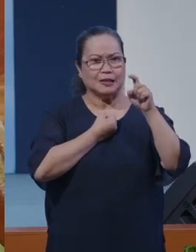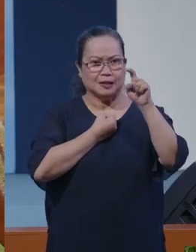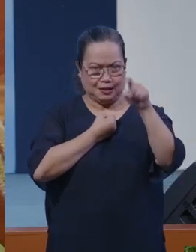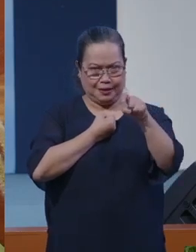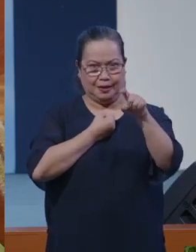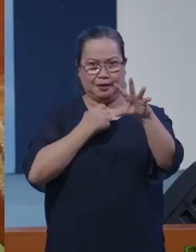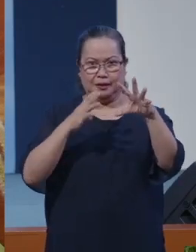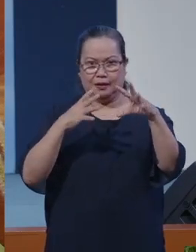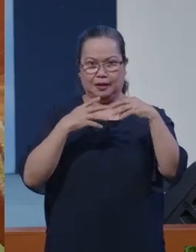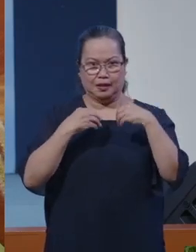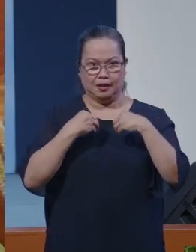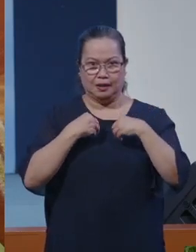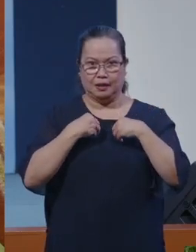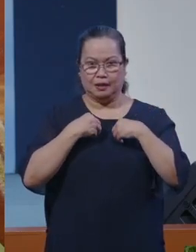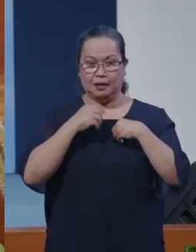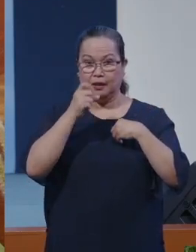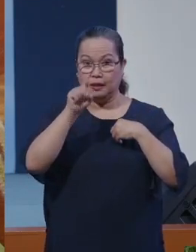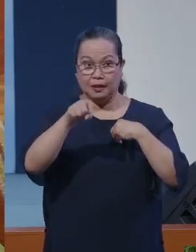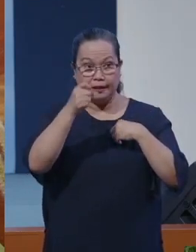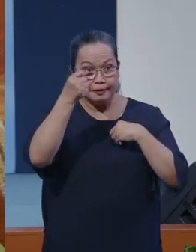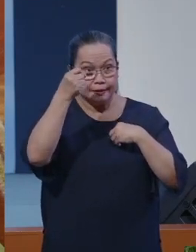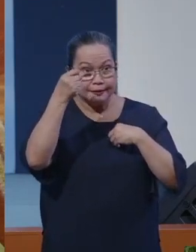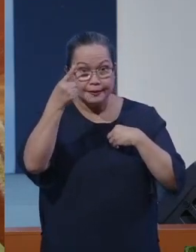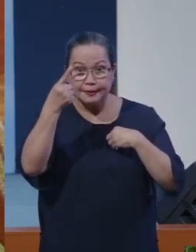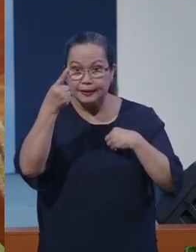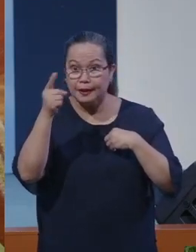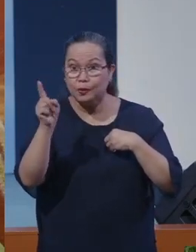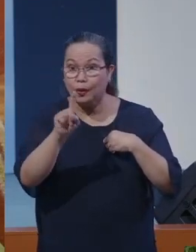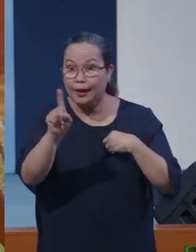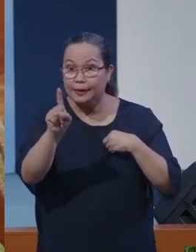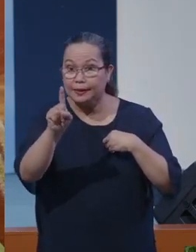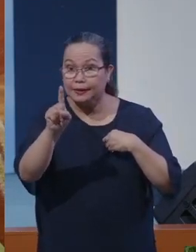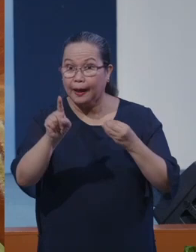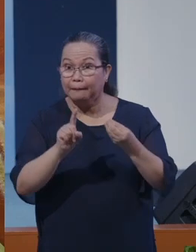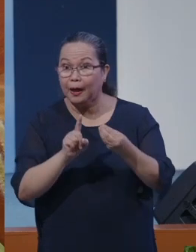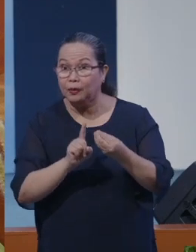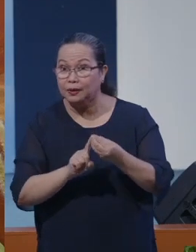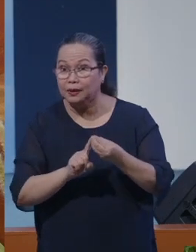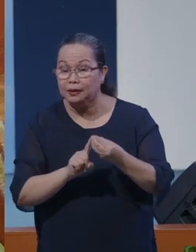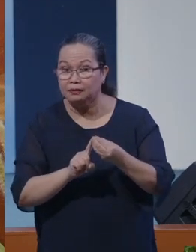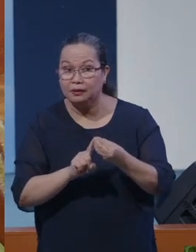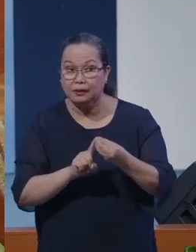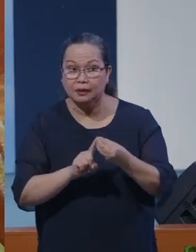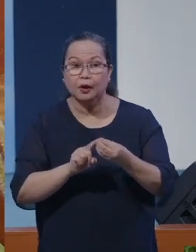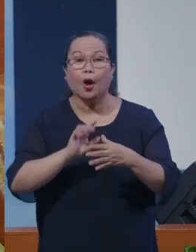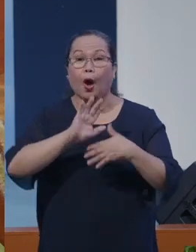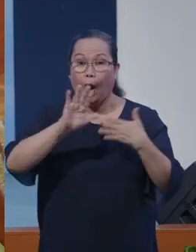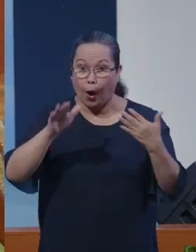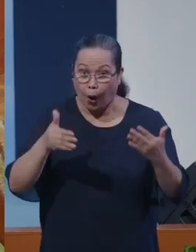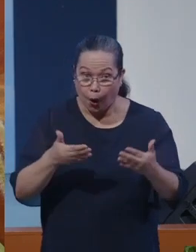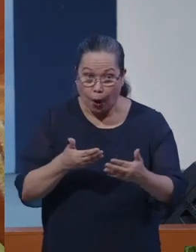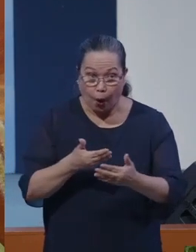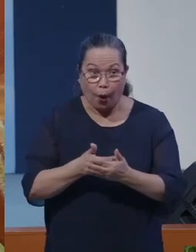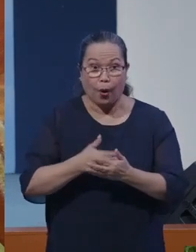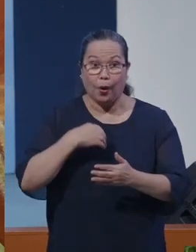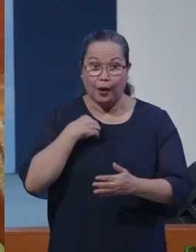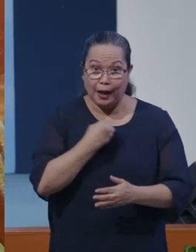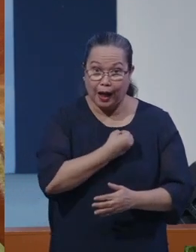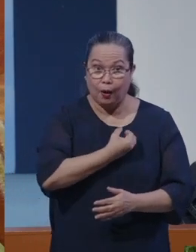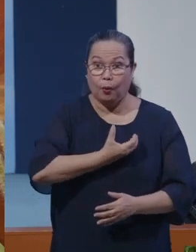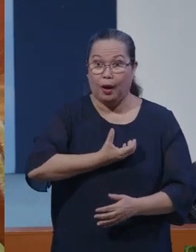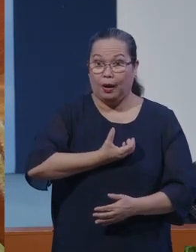at ipamuhay, mga kapatid, ay ito. ang lahat ng ating